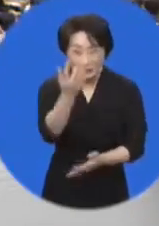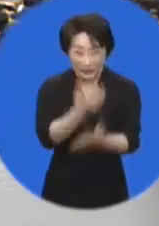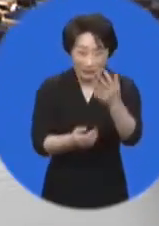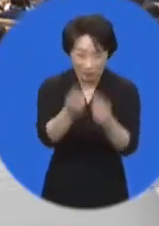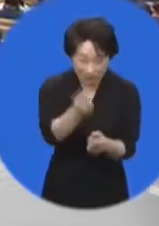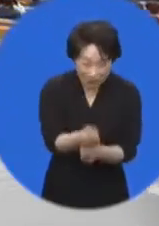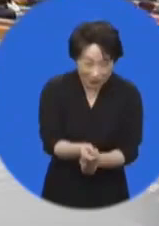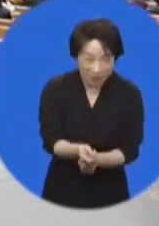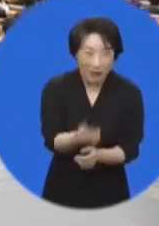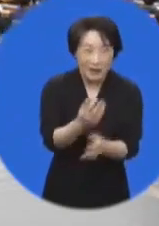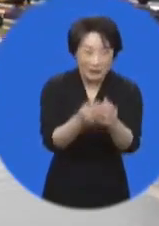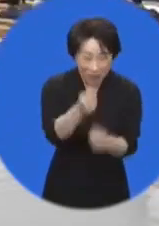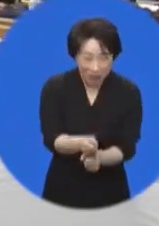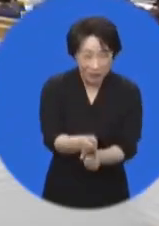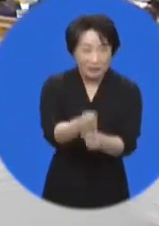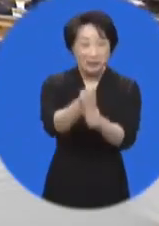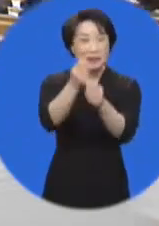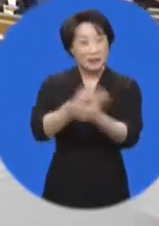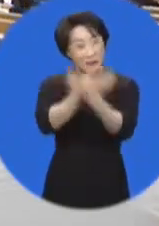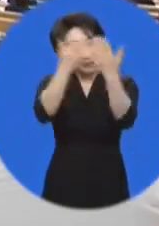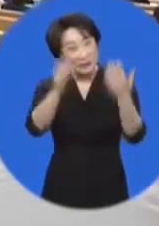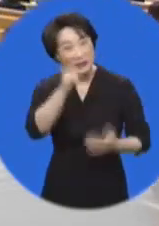너의 등불 밝혀